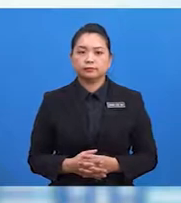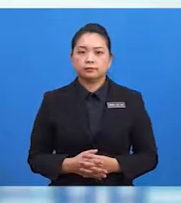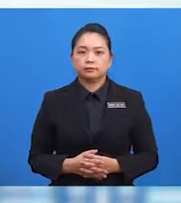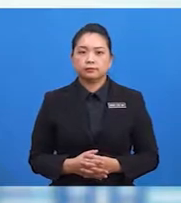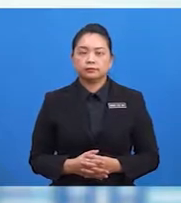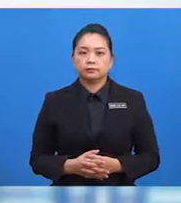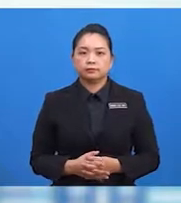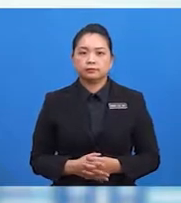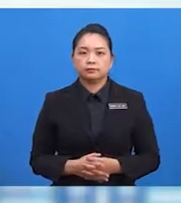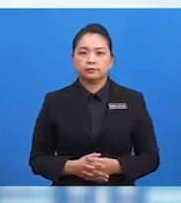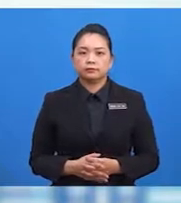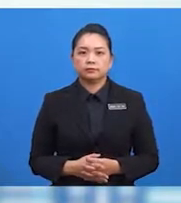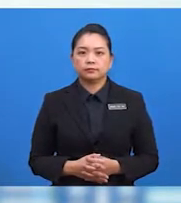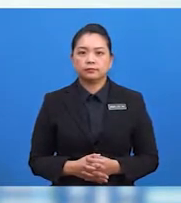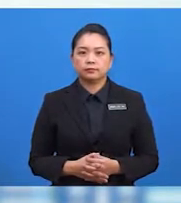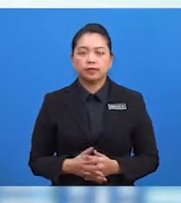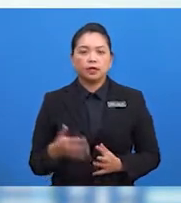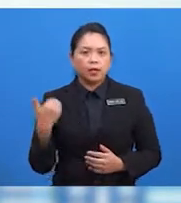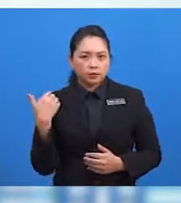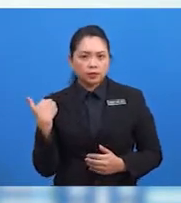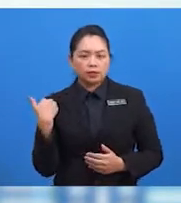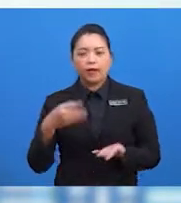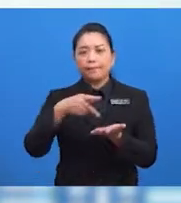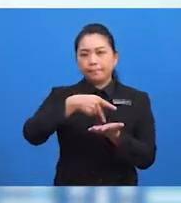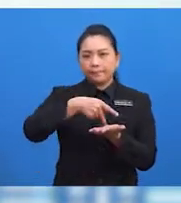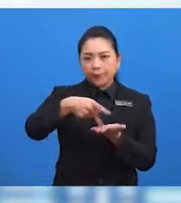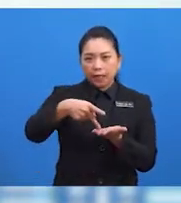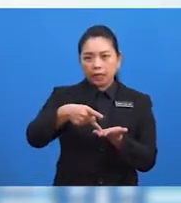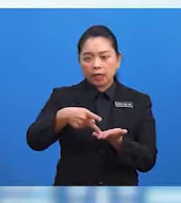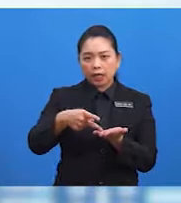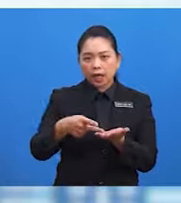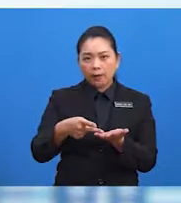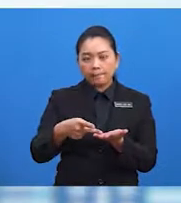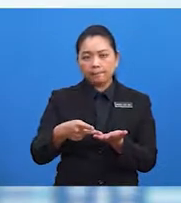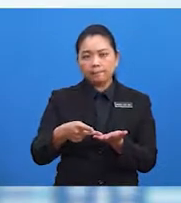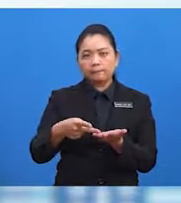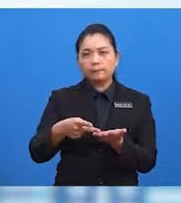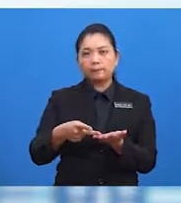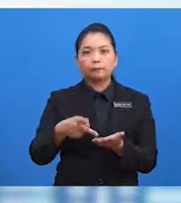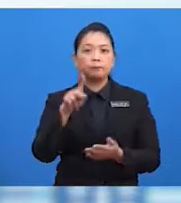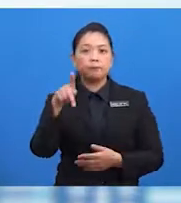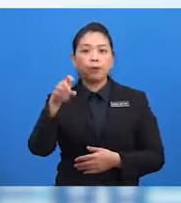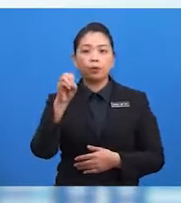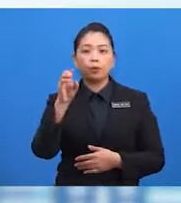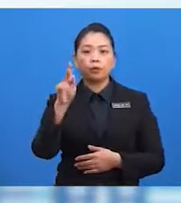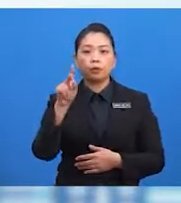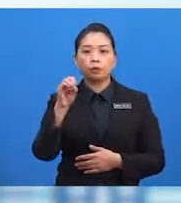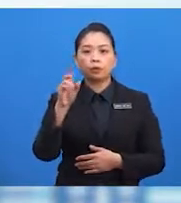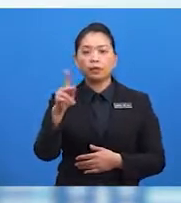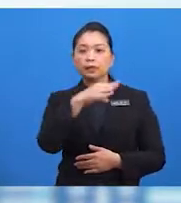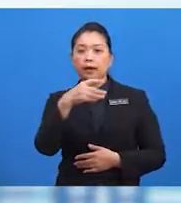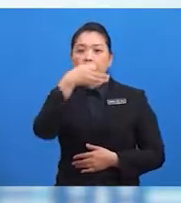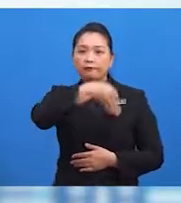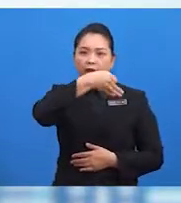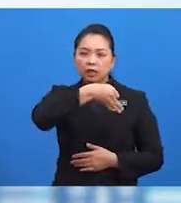Bayaran khidmat hutang merupakan bayaran balik pokok dan faedah secara ansuran bagi menjelaskan hutang dalam